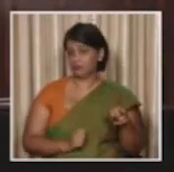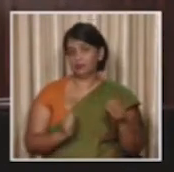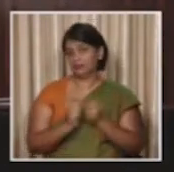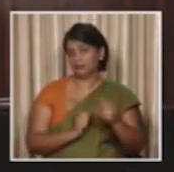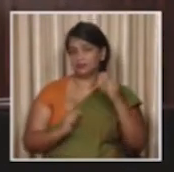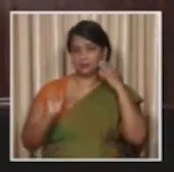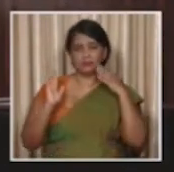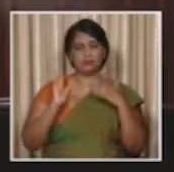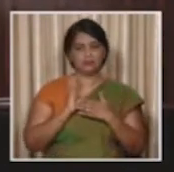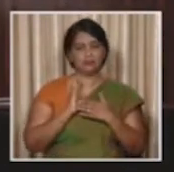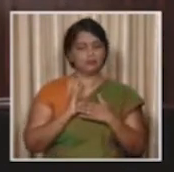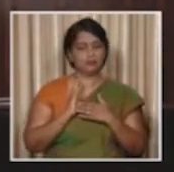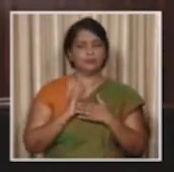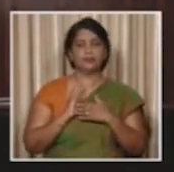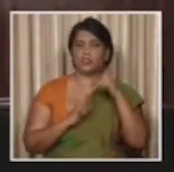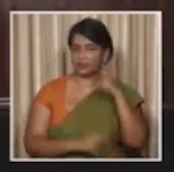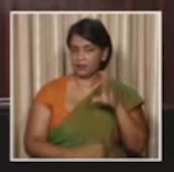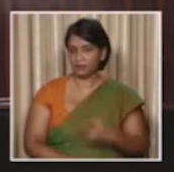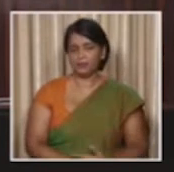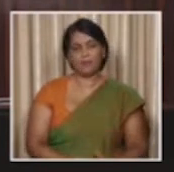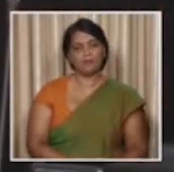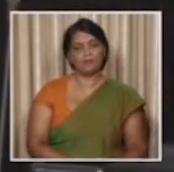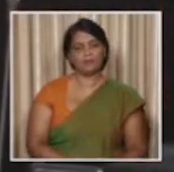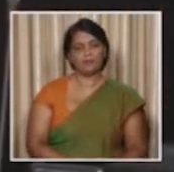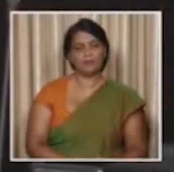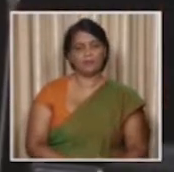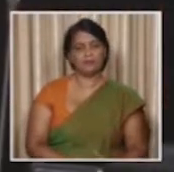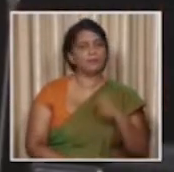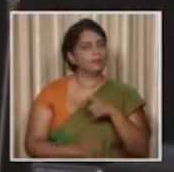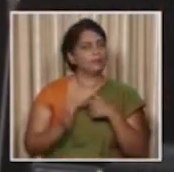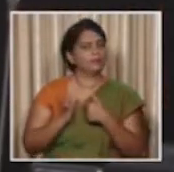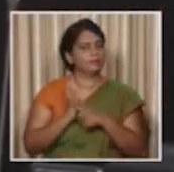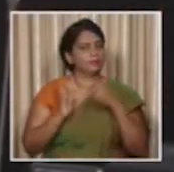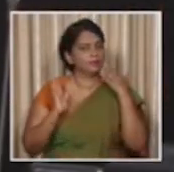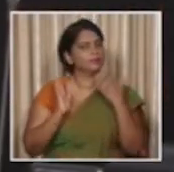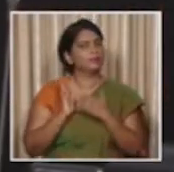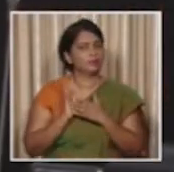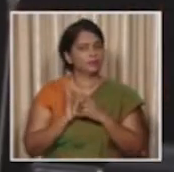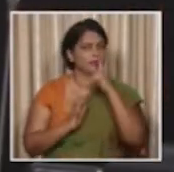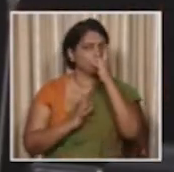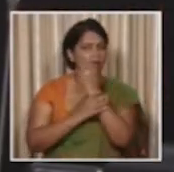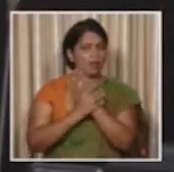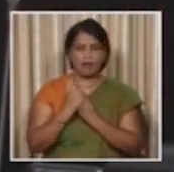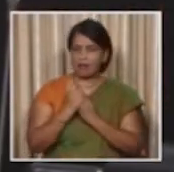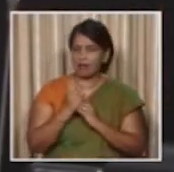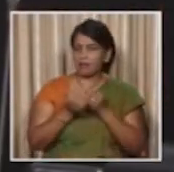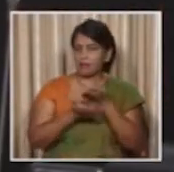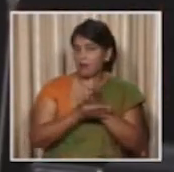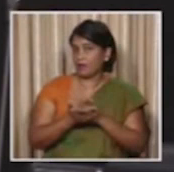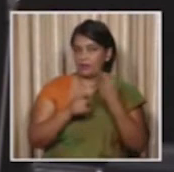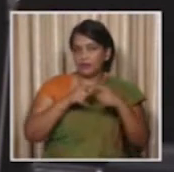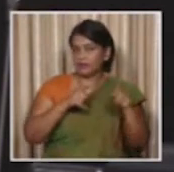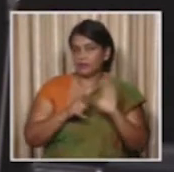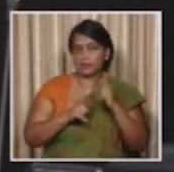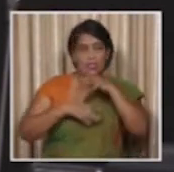කතානායකතුමනි අපේ රටේ පුරාවිද්‍ය ආඥාපනත පිළිබඳව එක ආගමික කොටසකට විතරක් නෙවෙයි